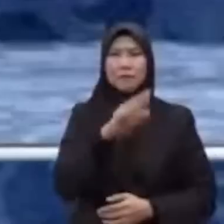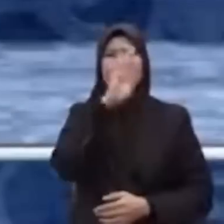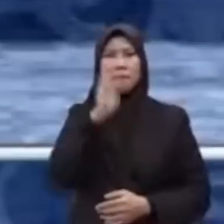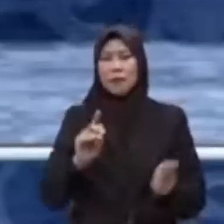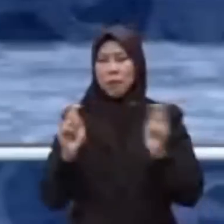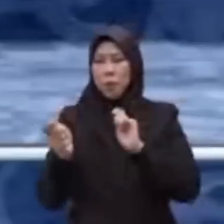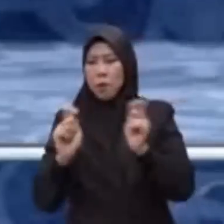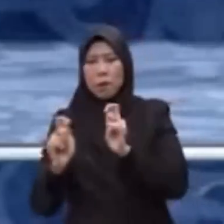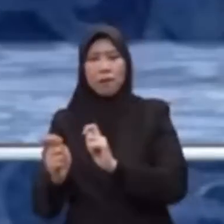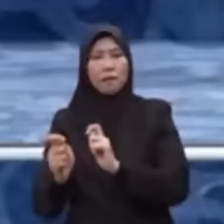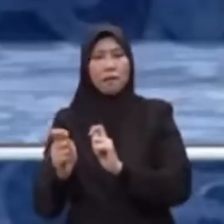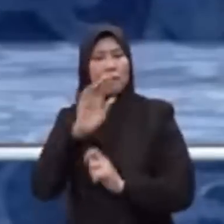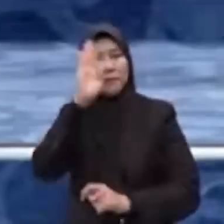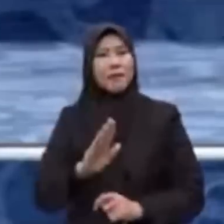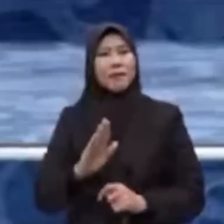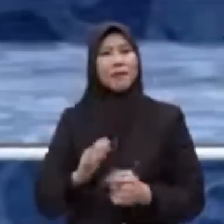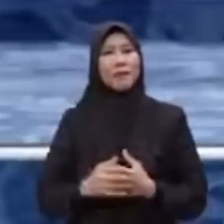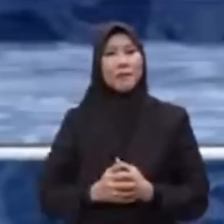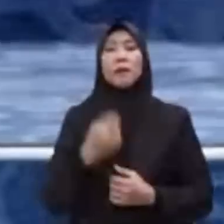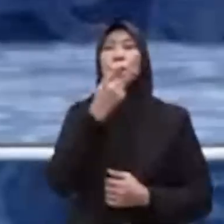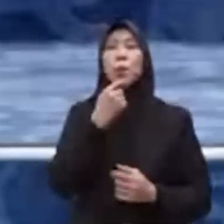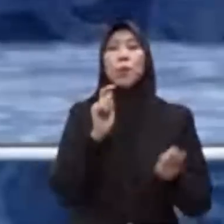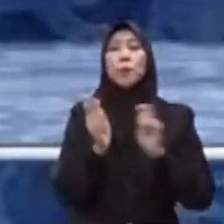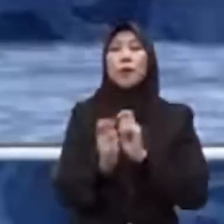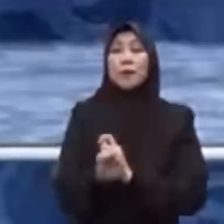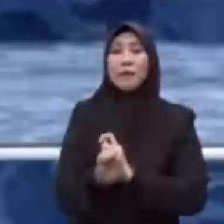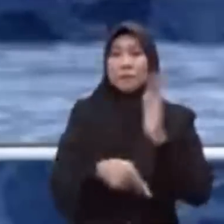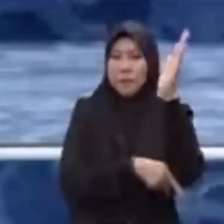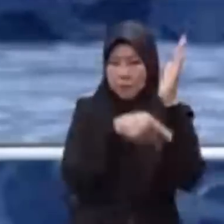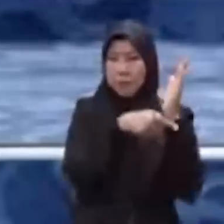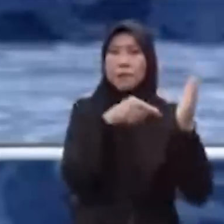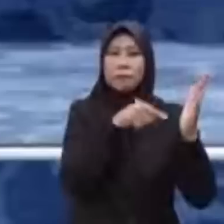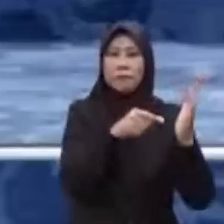dipindah Siapa yang Patuk pindah